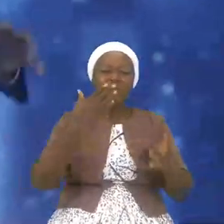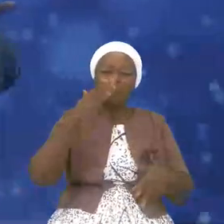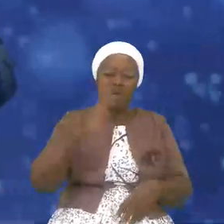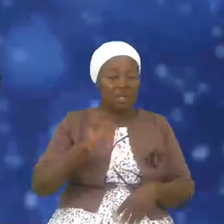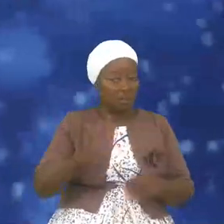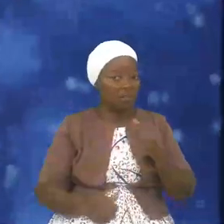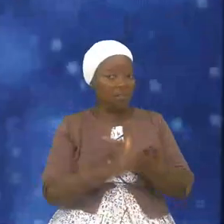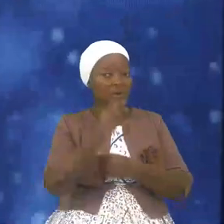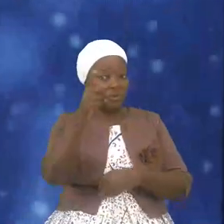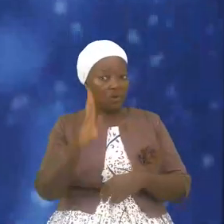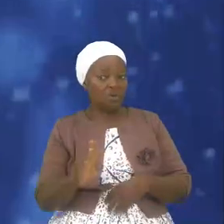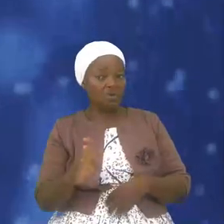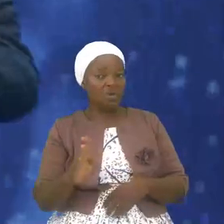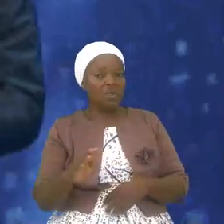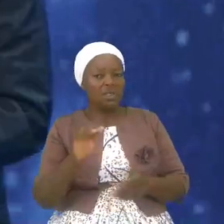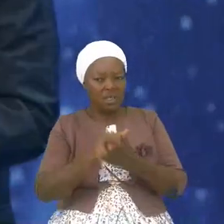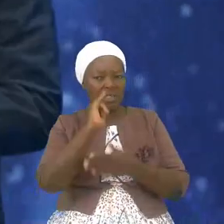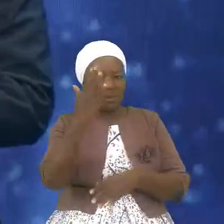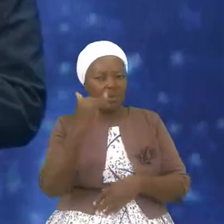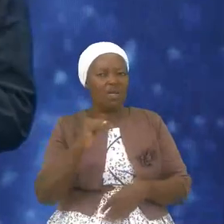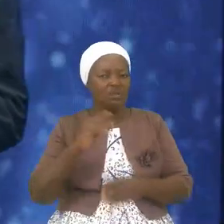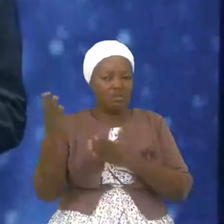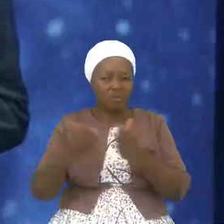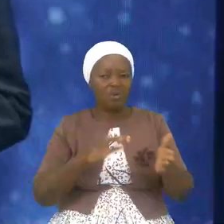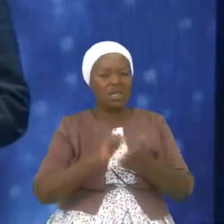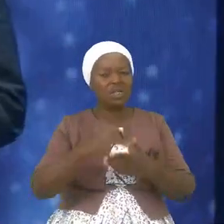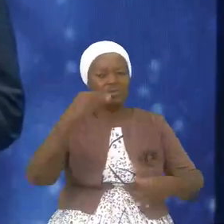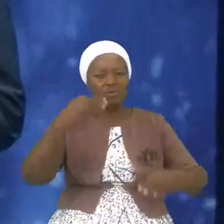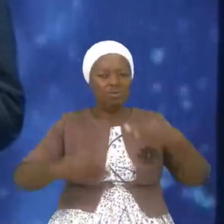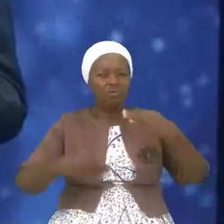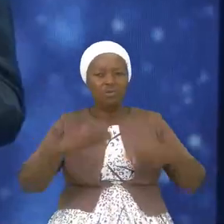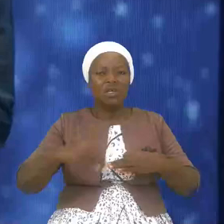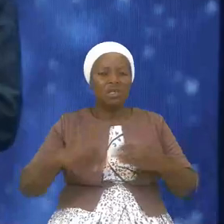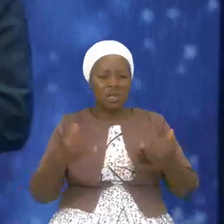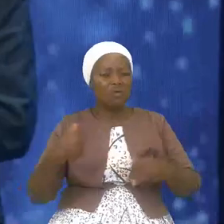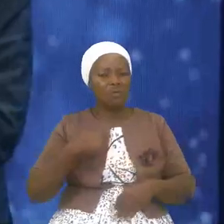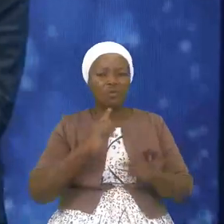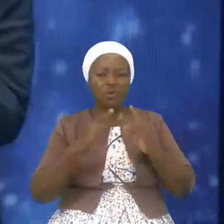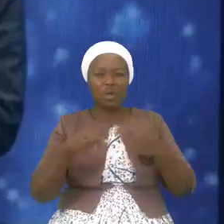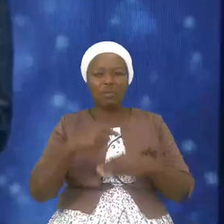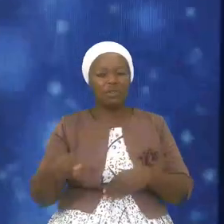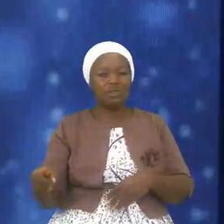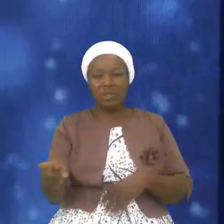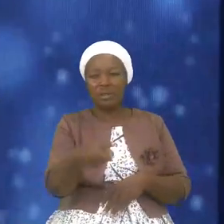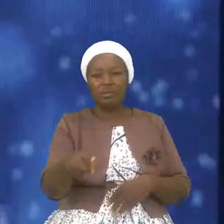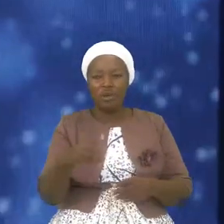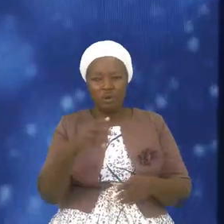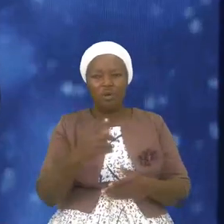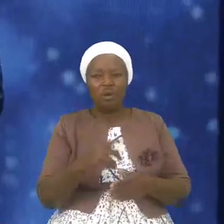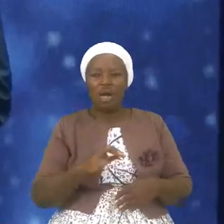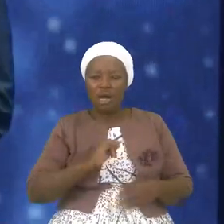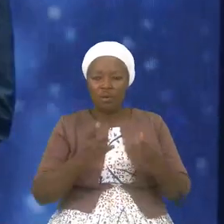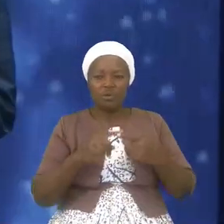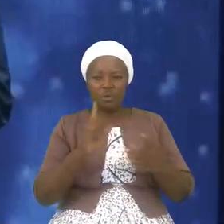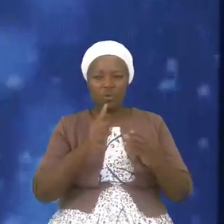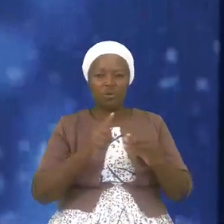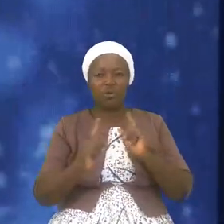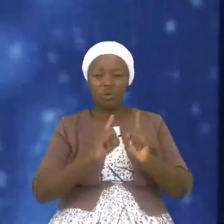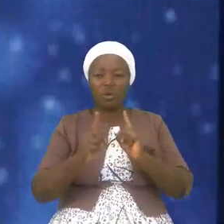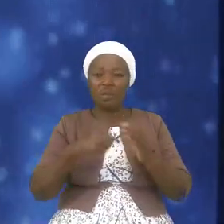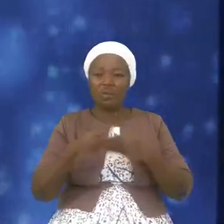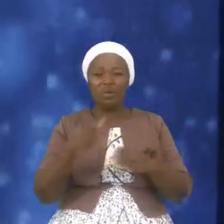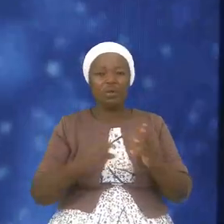Est-ce que vous pouvez condamner Dieu? Voilà pourquoi il a apporté le jugement, nous parlons de, laissez-moi parler